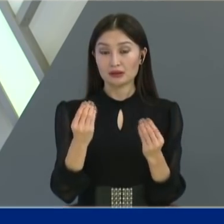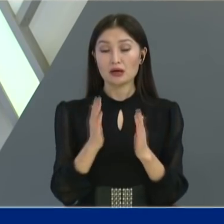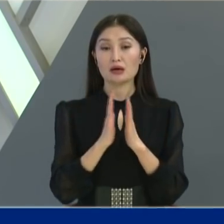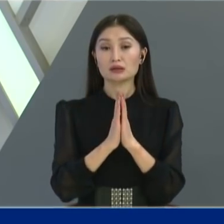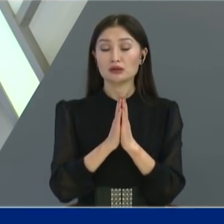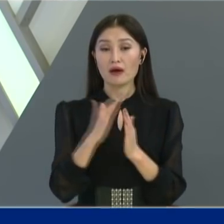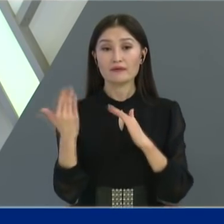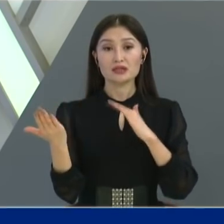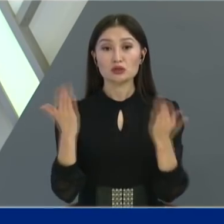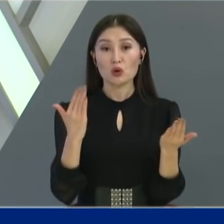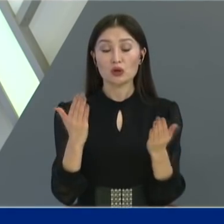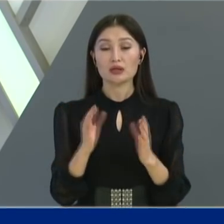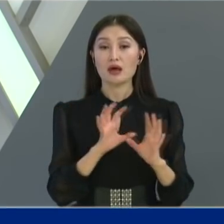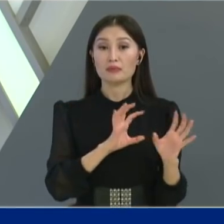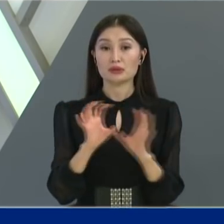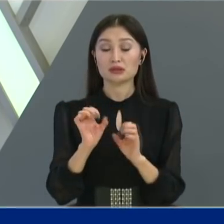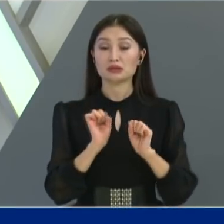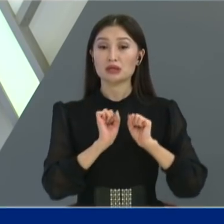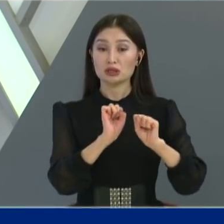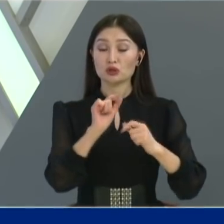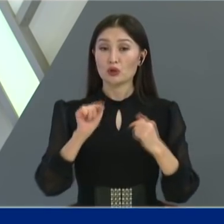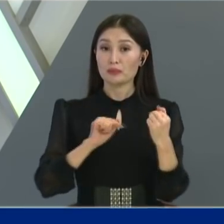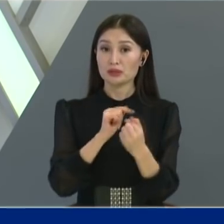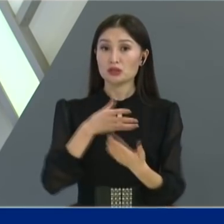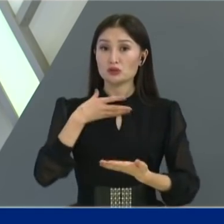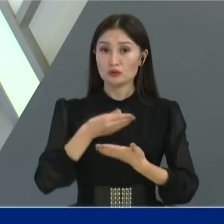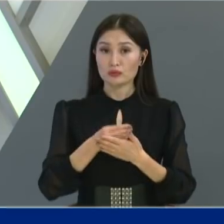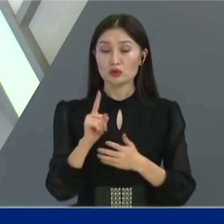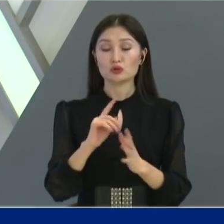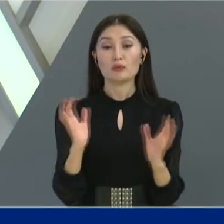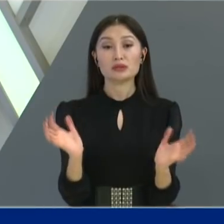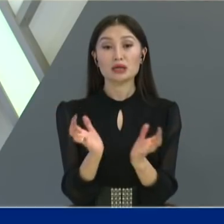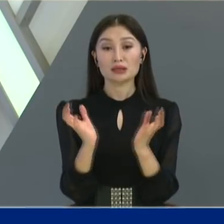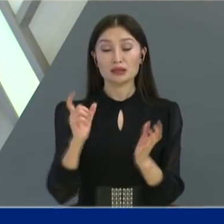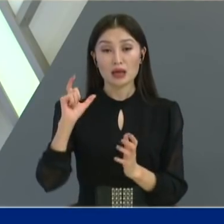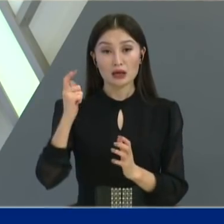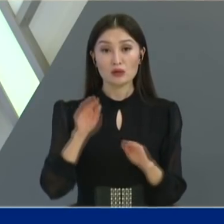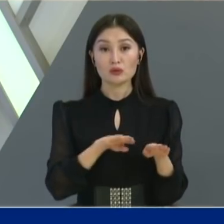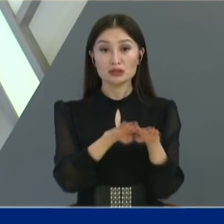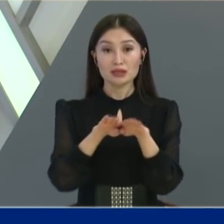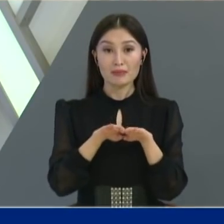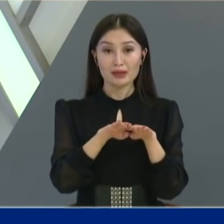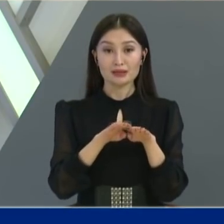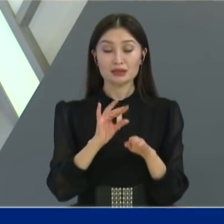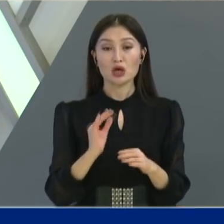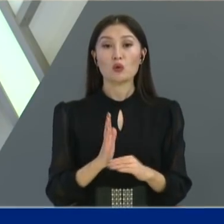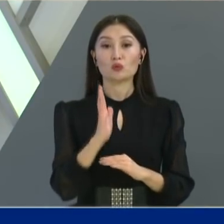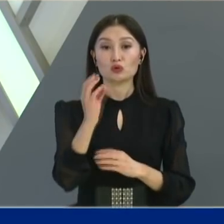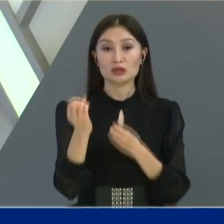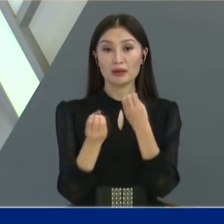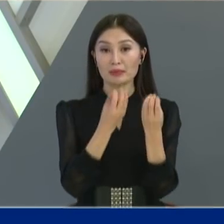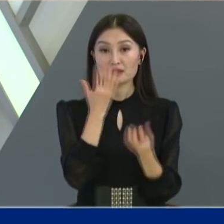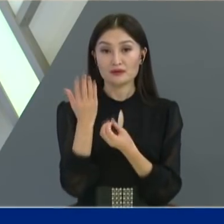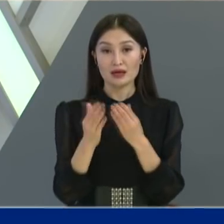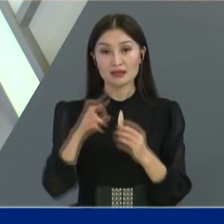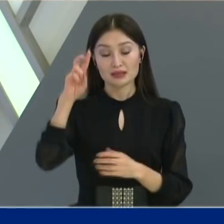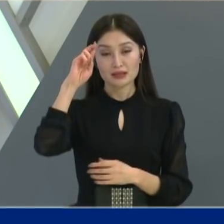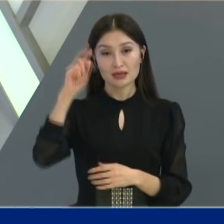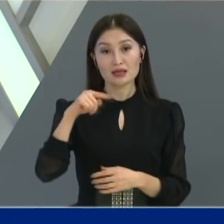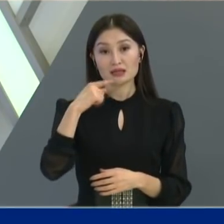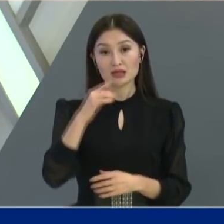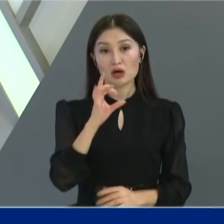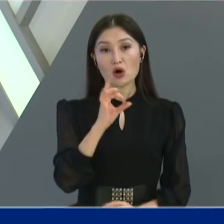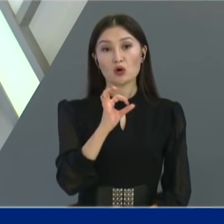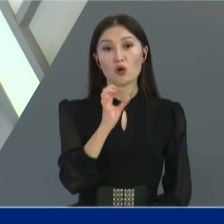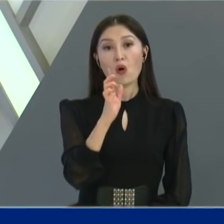все стороны обеспечить защиту бизнеса и собственности, чтобы сохранить экономическую стабильность и будущее процветание страны, сказал